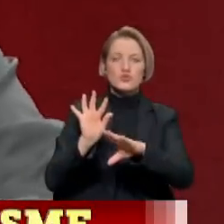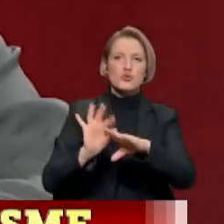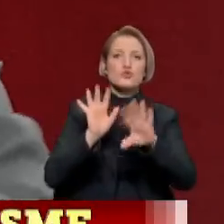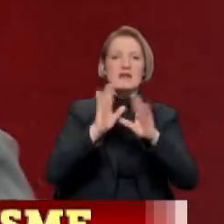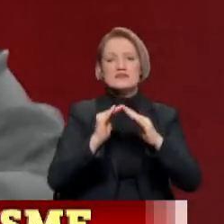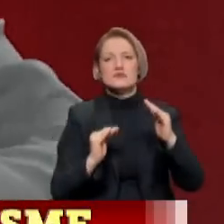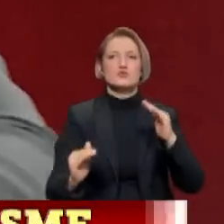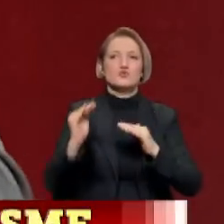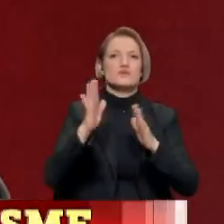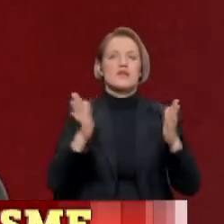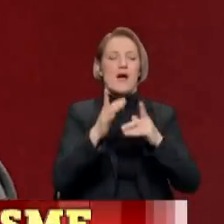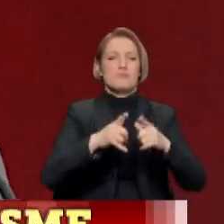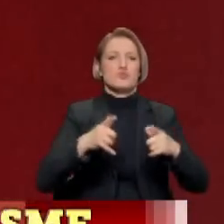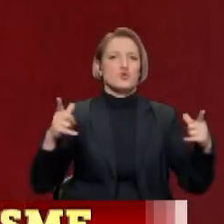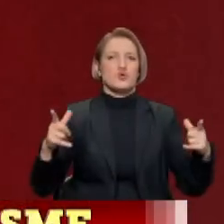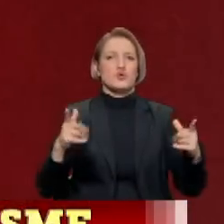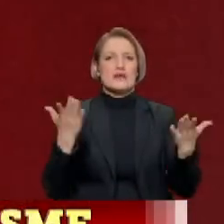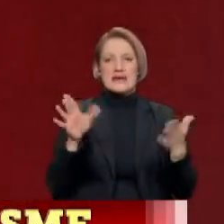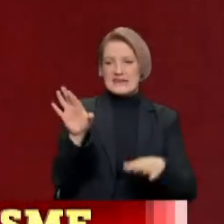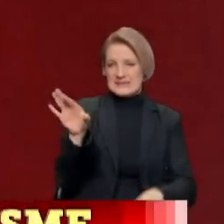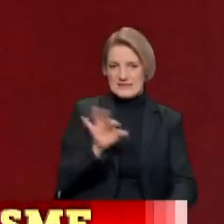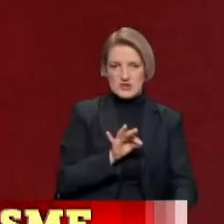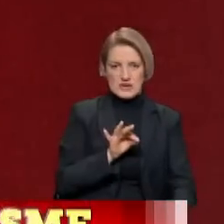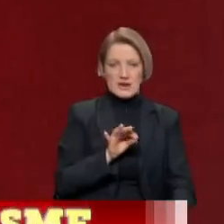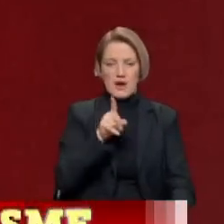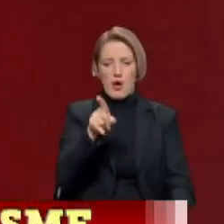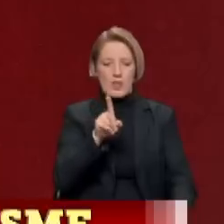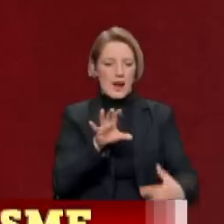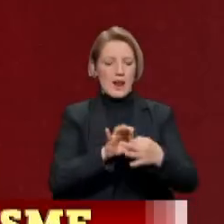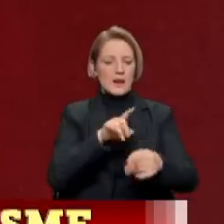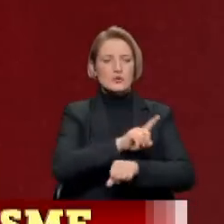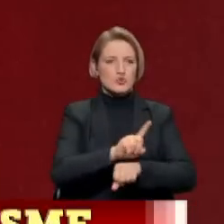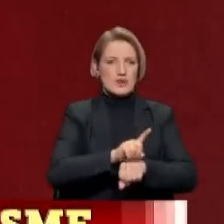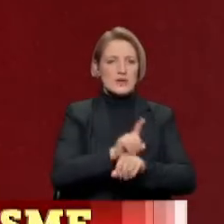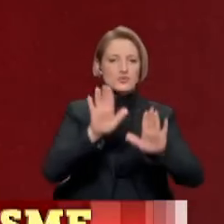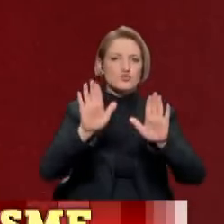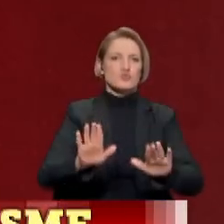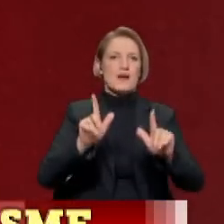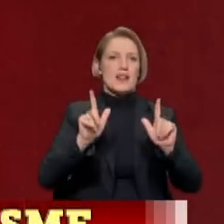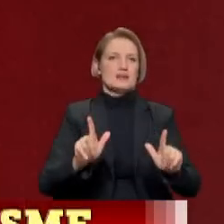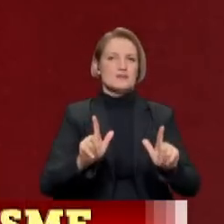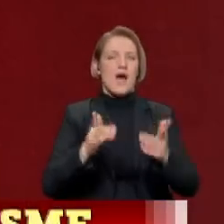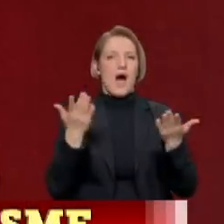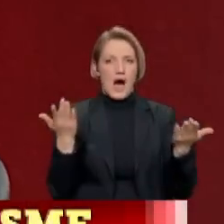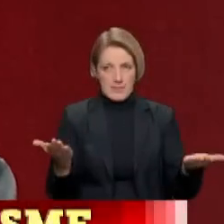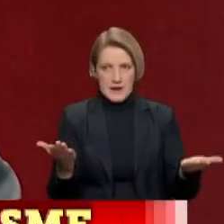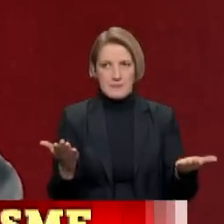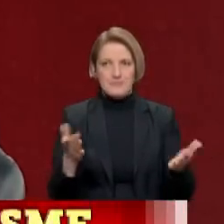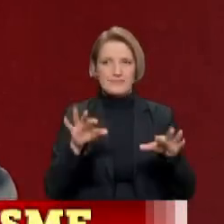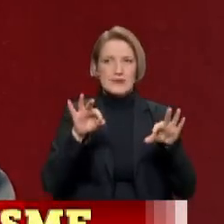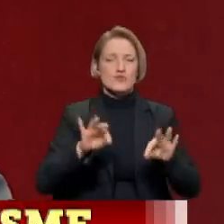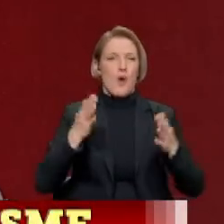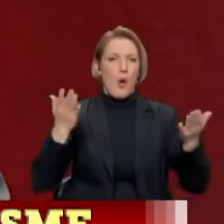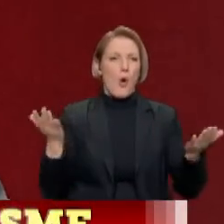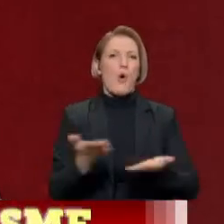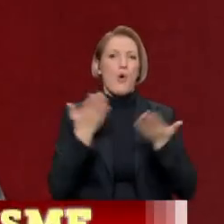dokunulmazlığın da üzerinde daha geniş. Yani seçildiğinde onunla ilgili süreçlerin durması lazım. Ama şimdi o